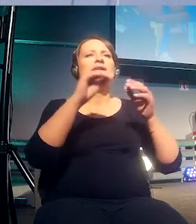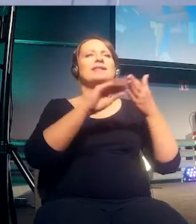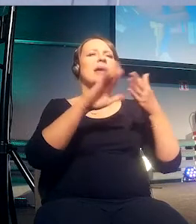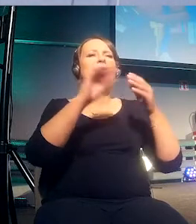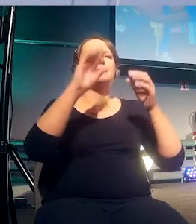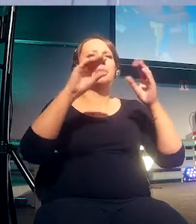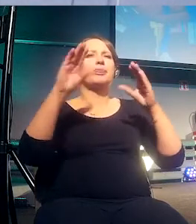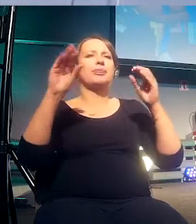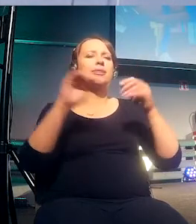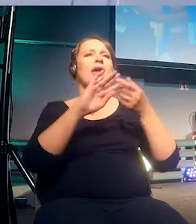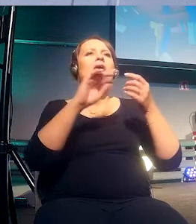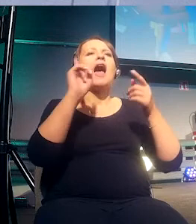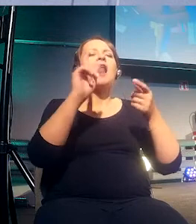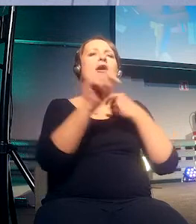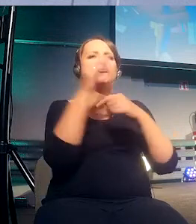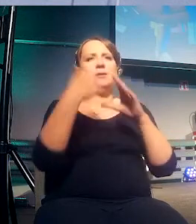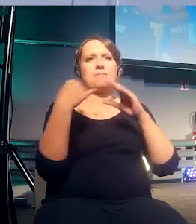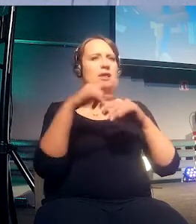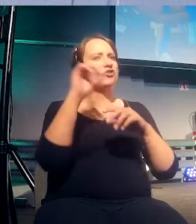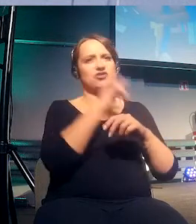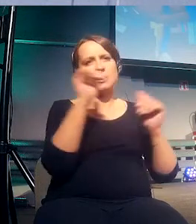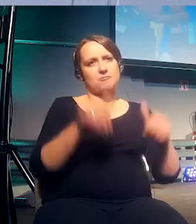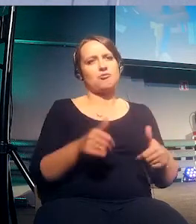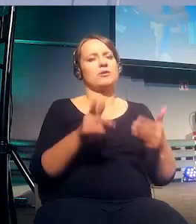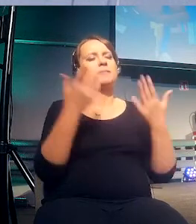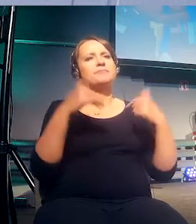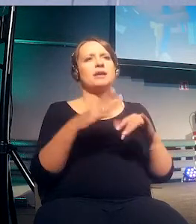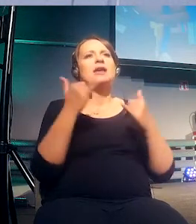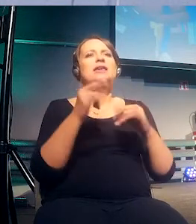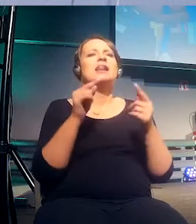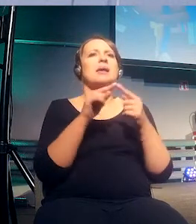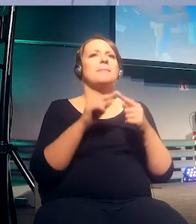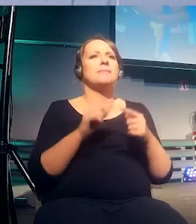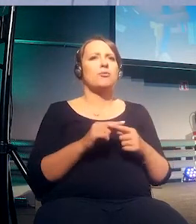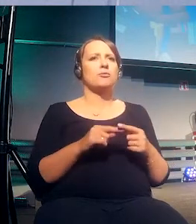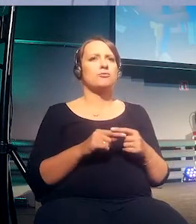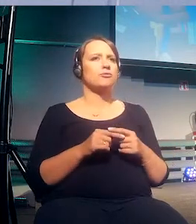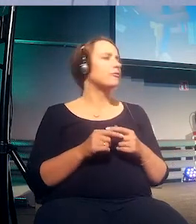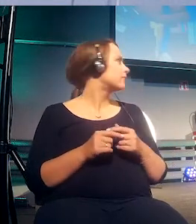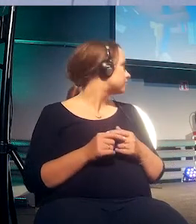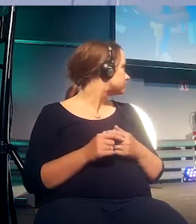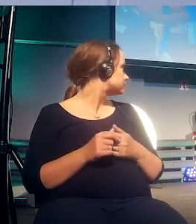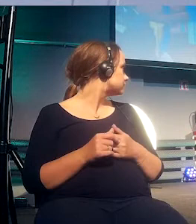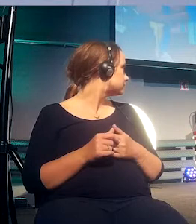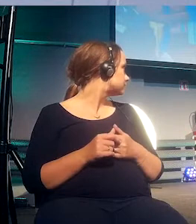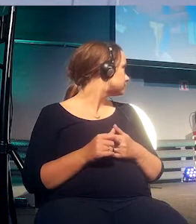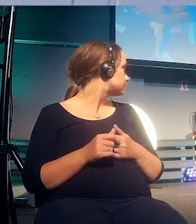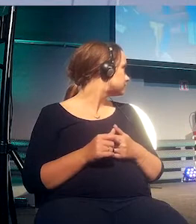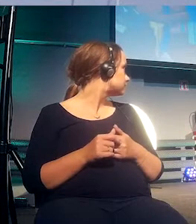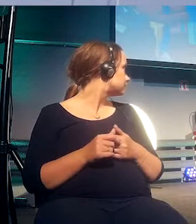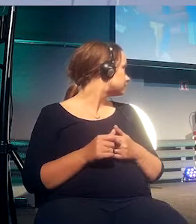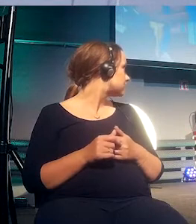format e-maila. Kolejny typ to jakiego typu potrzebujemy inputów, bo bardzo często potrzebujemy